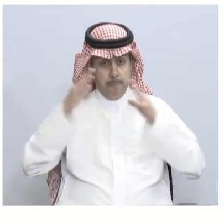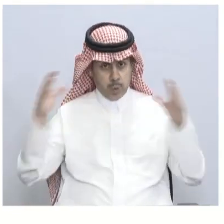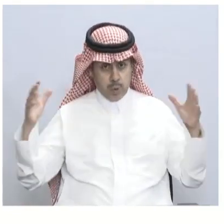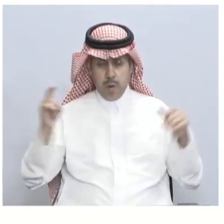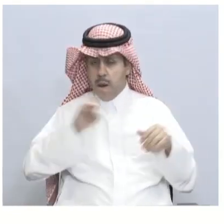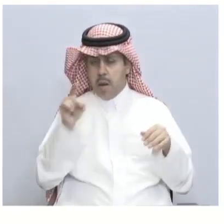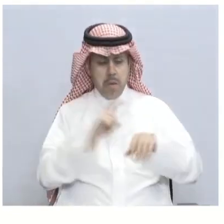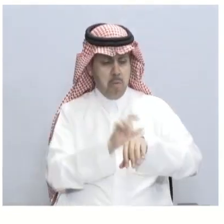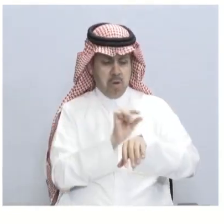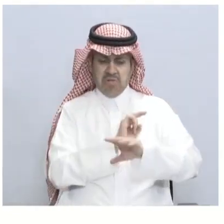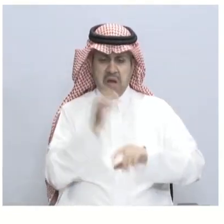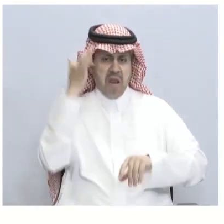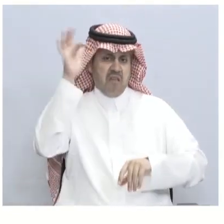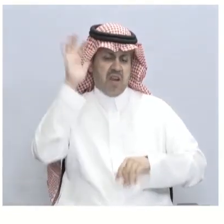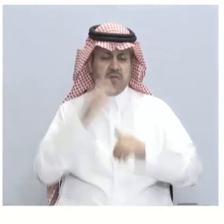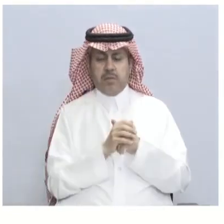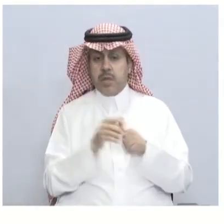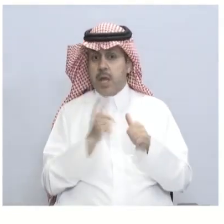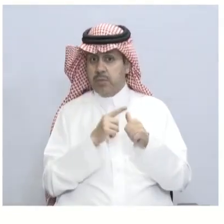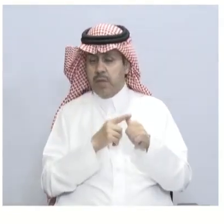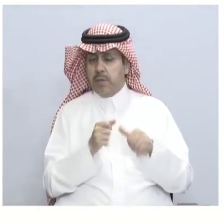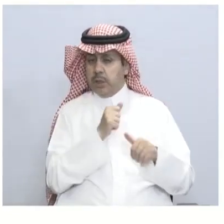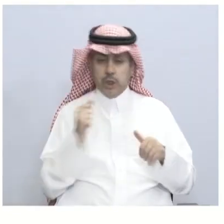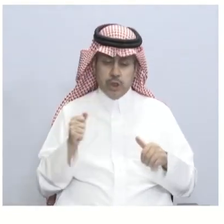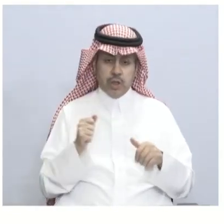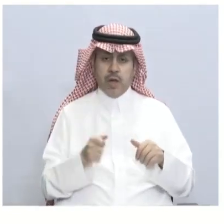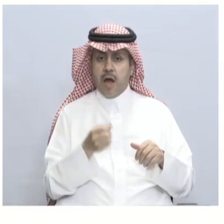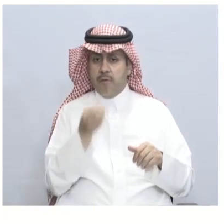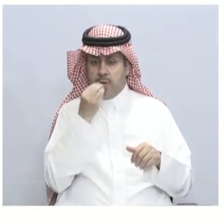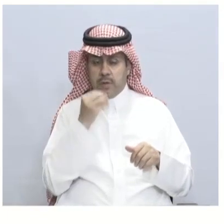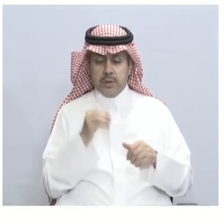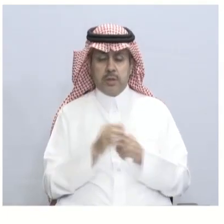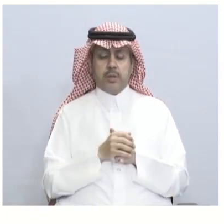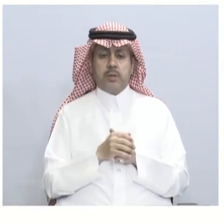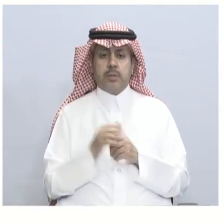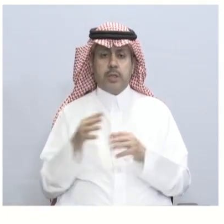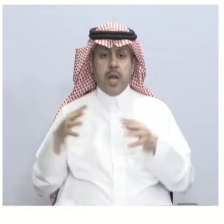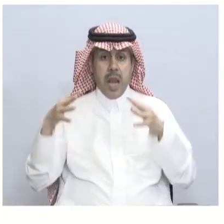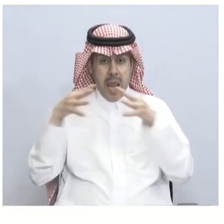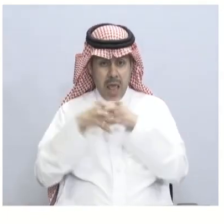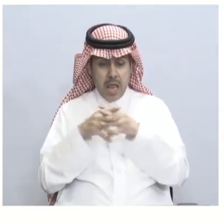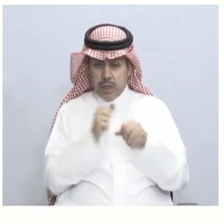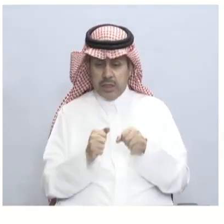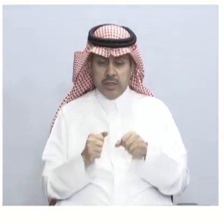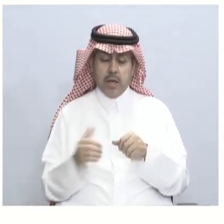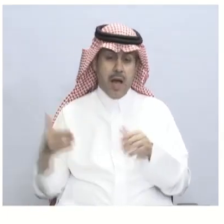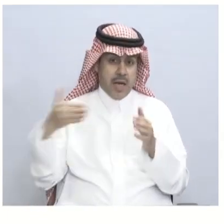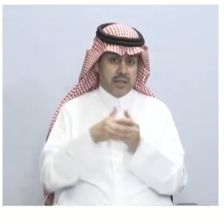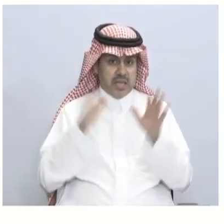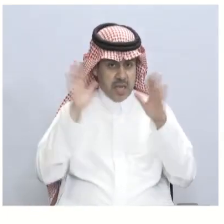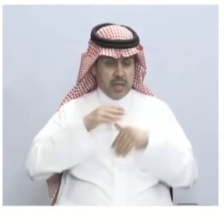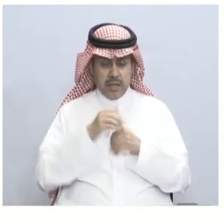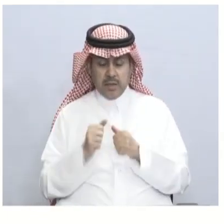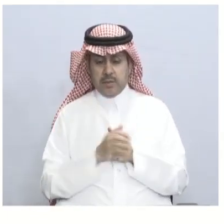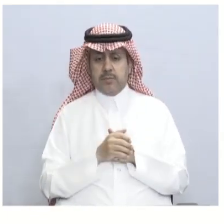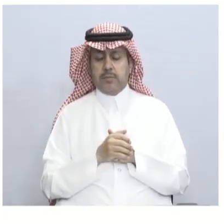لا يقيد بوقت ويبدا في عيد الفطر من غروب شمس ليله العيد الى بدء صلاه العيد اما في عشر